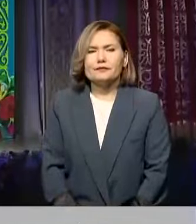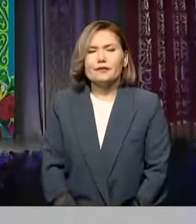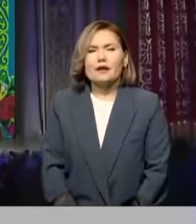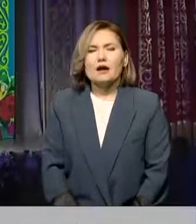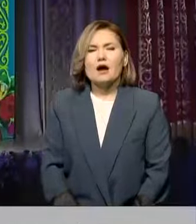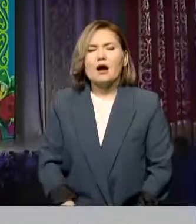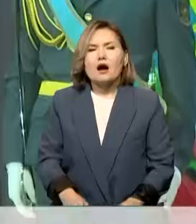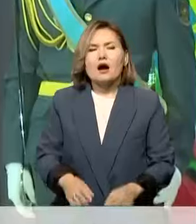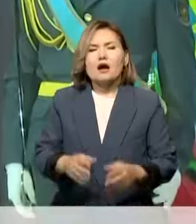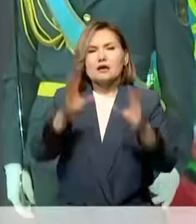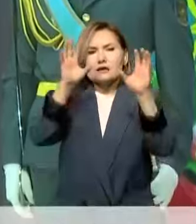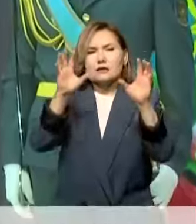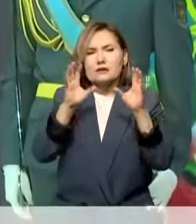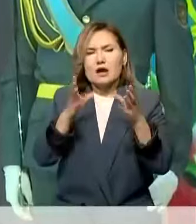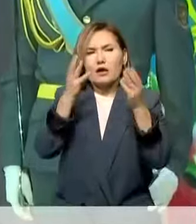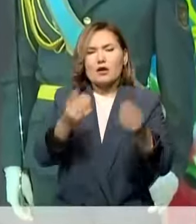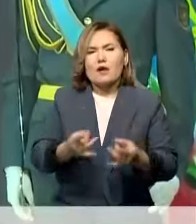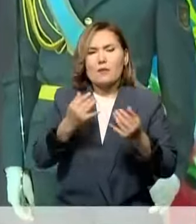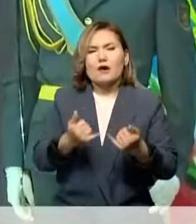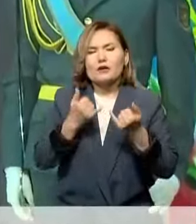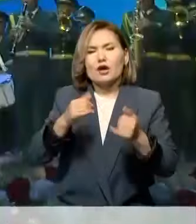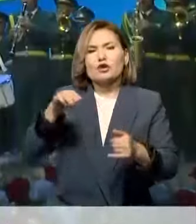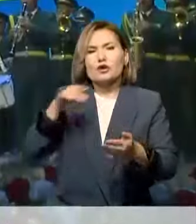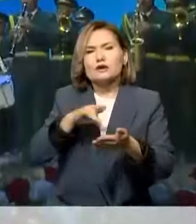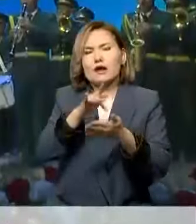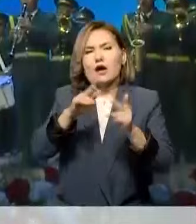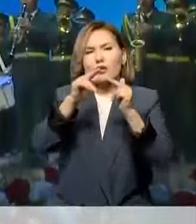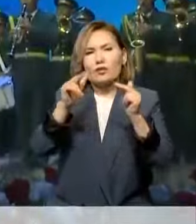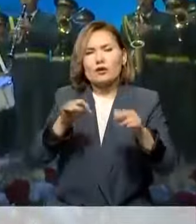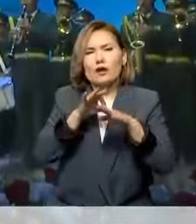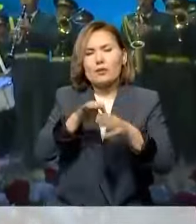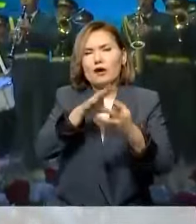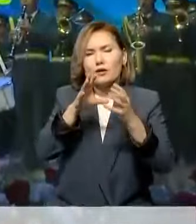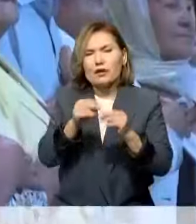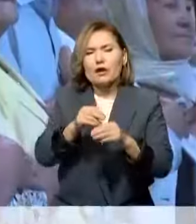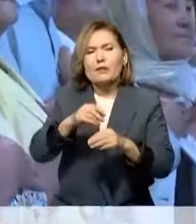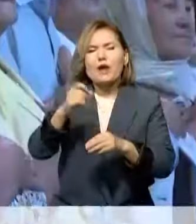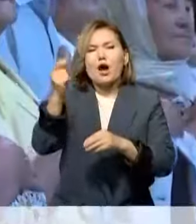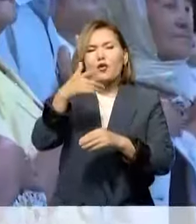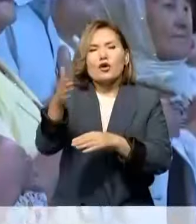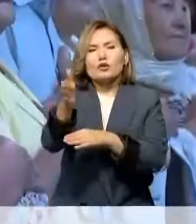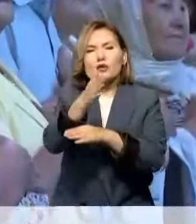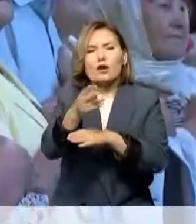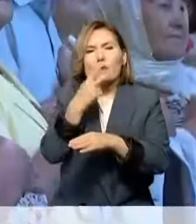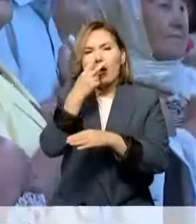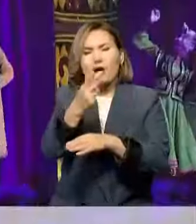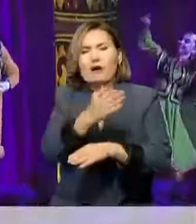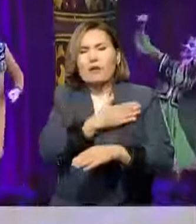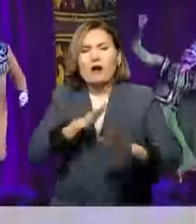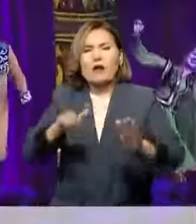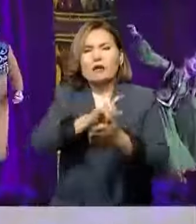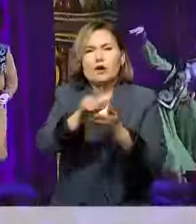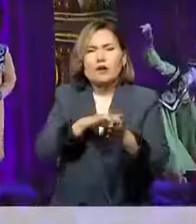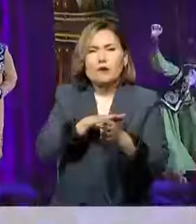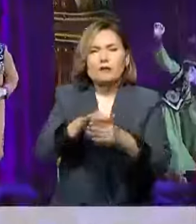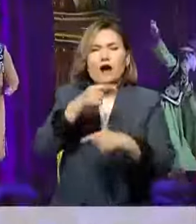Атаулы күннің мән-маңызын айшықтайтын ауқымды іс-шара Түркістан сарайында өтті. Жиналған жұрт көк туға қарап тұрып, асқақ әнұранды бірге шырқат. Патриоттық